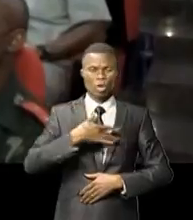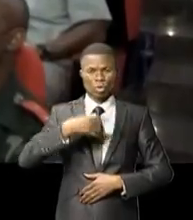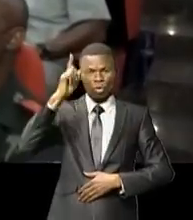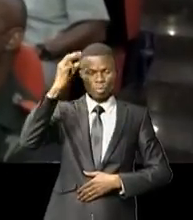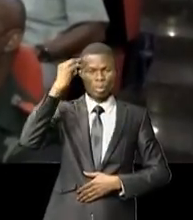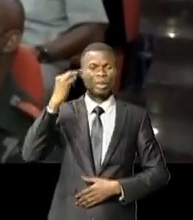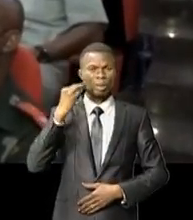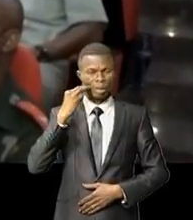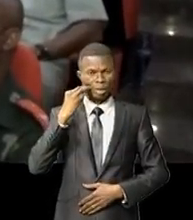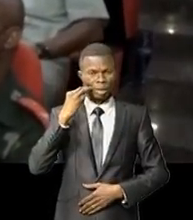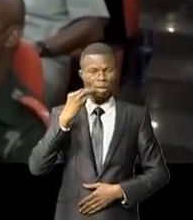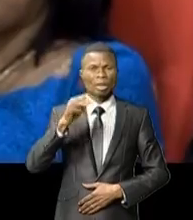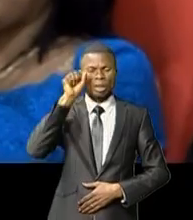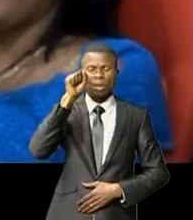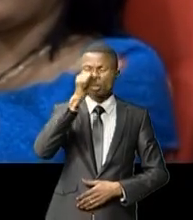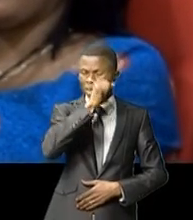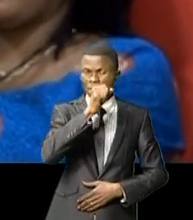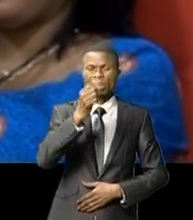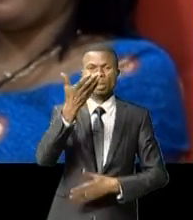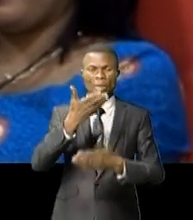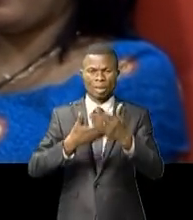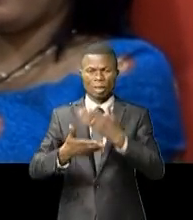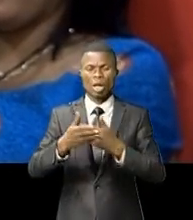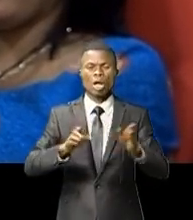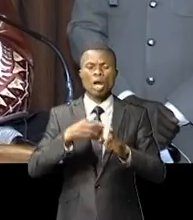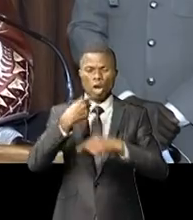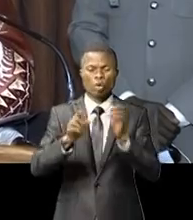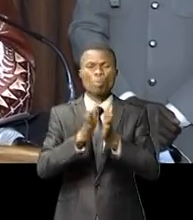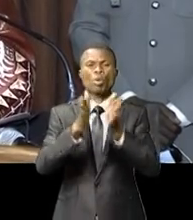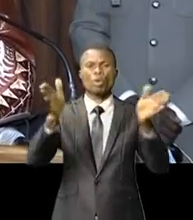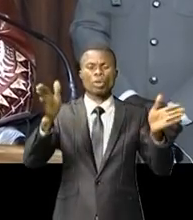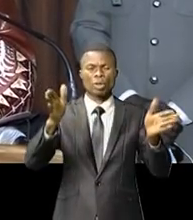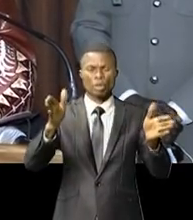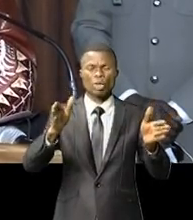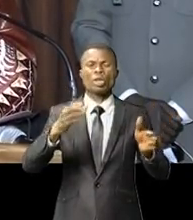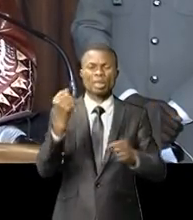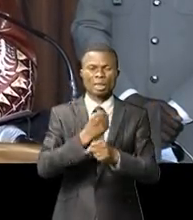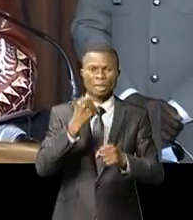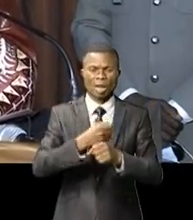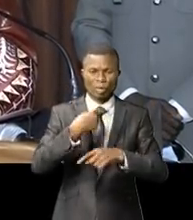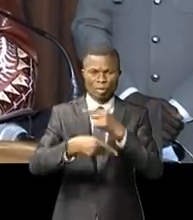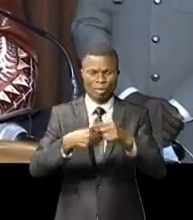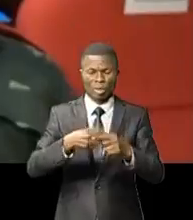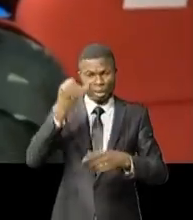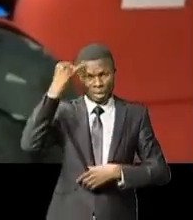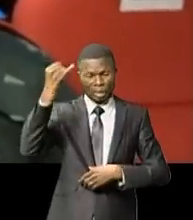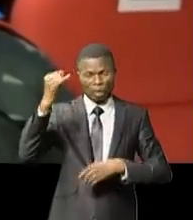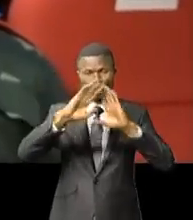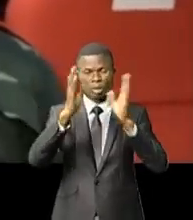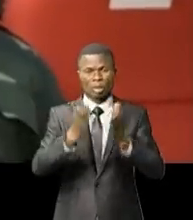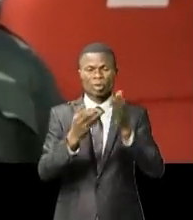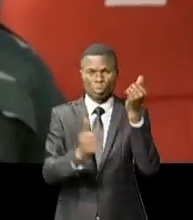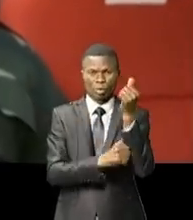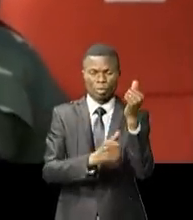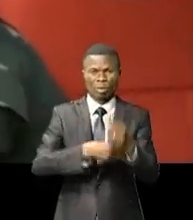premier ministre Jean-Michel Samalou Kondé, lancé officiellement l'ouverture des travaux à l'attention des auditeurs